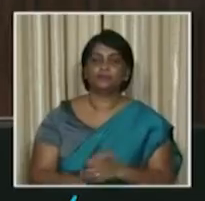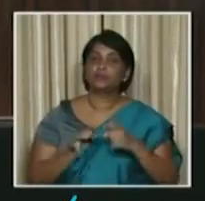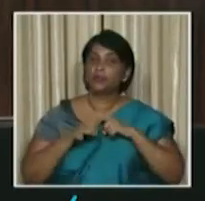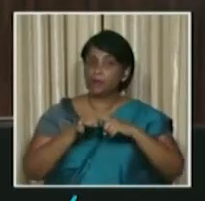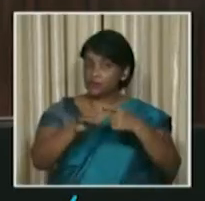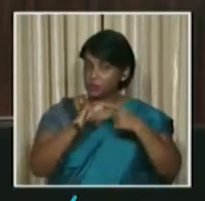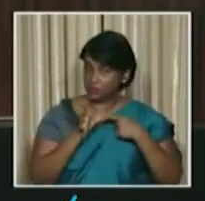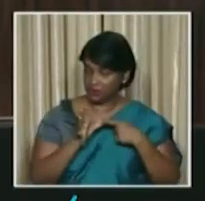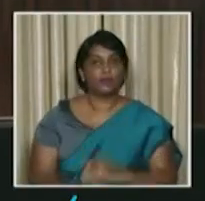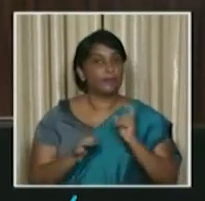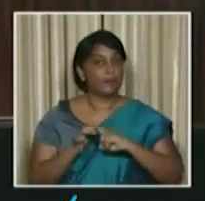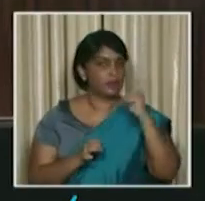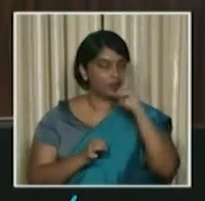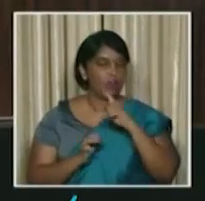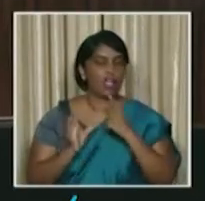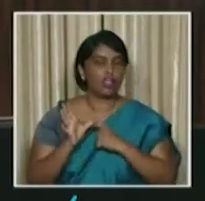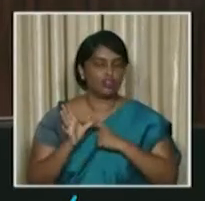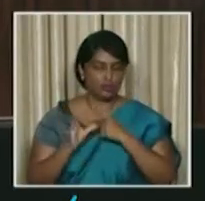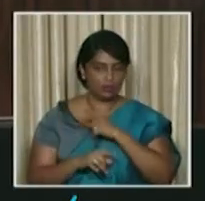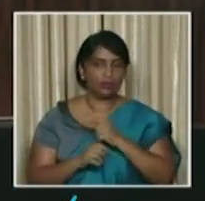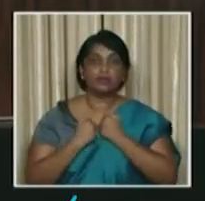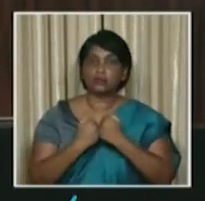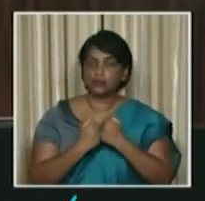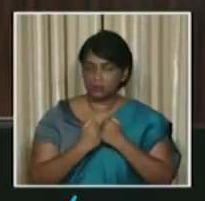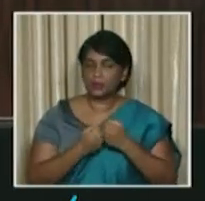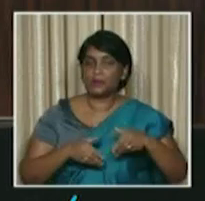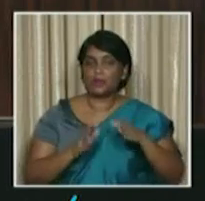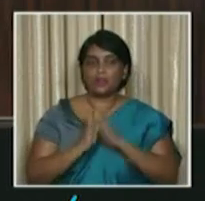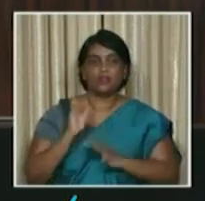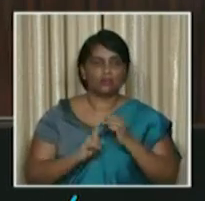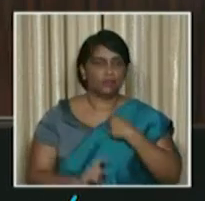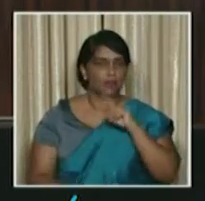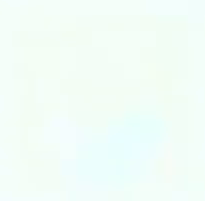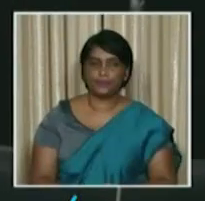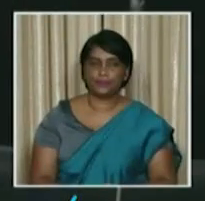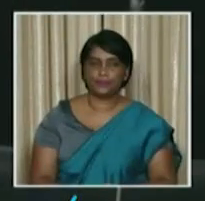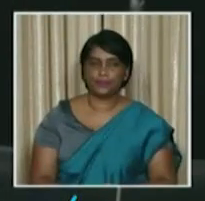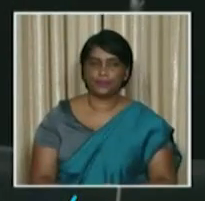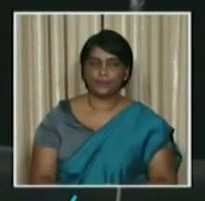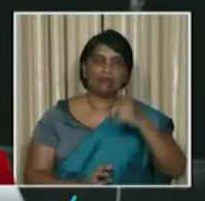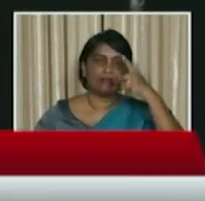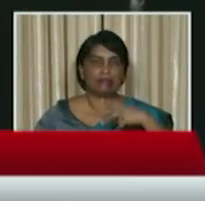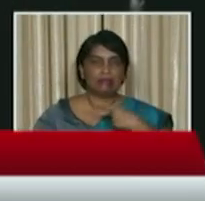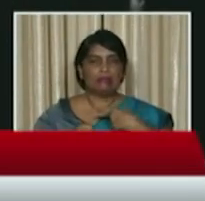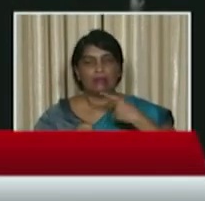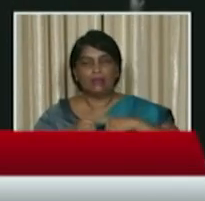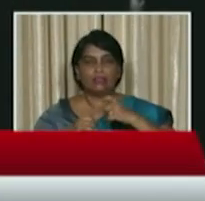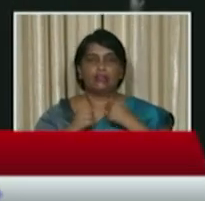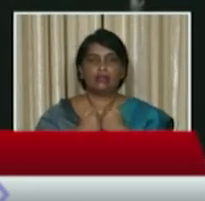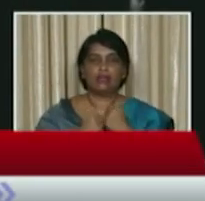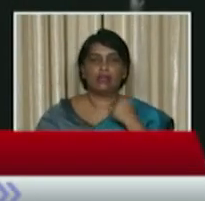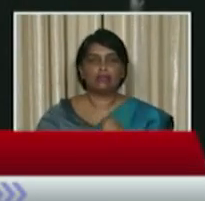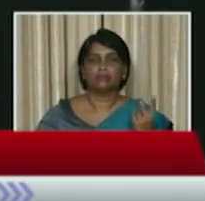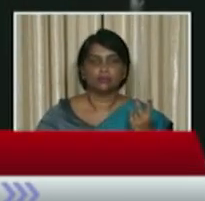Wajik pilituru apesakan prasun Asoka Basing Matthew Pravana Mahamar Kamathu. Ama hano niyojakatana ekthuma. Athuru prashna hanna ada Pravana Matthuma Rajya